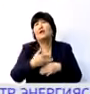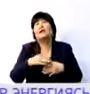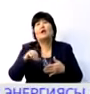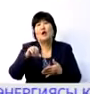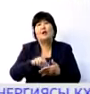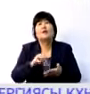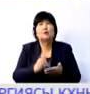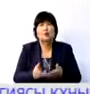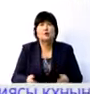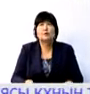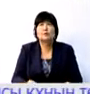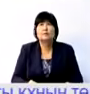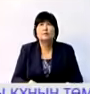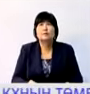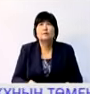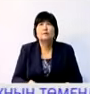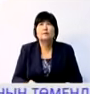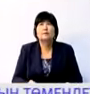жүр.